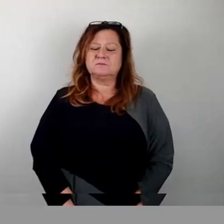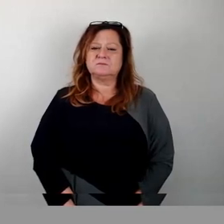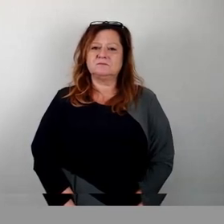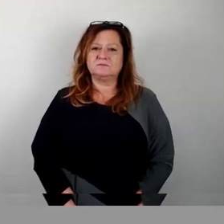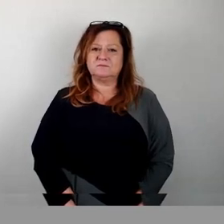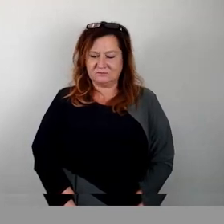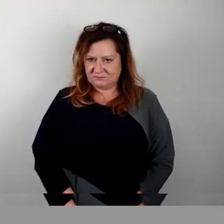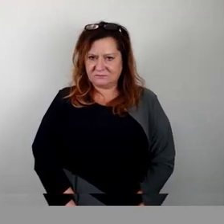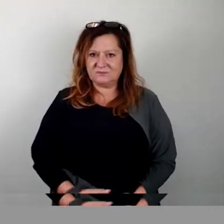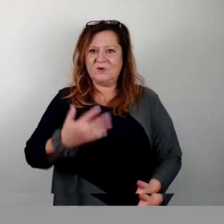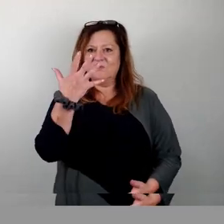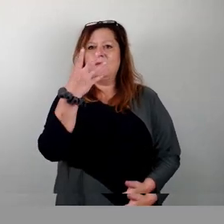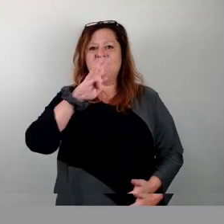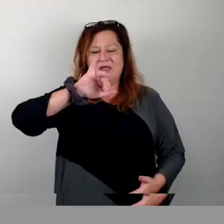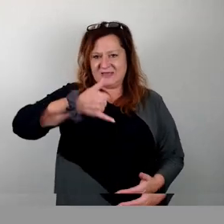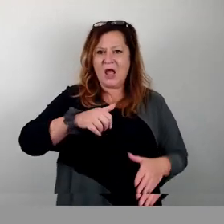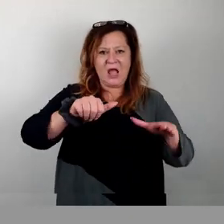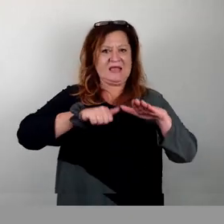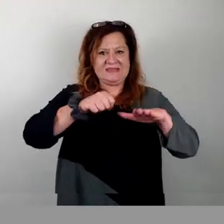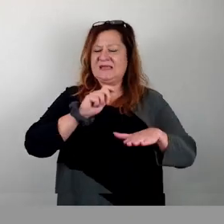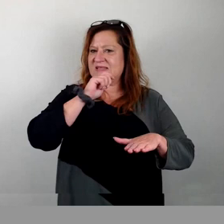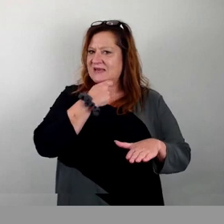Mit 45 Ja, 16 Nein,